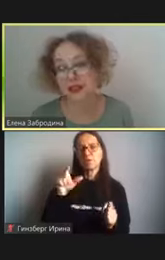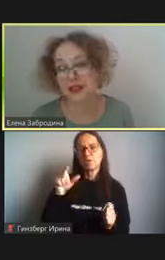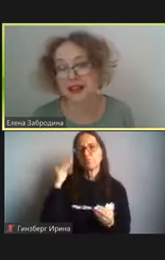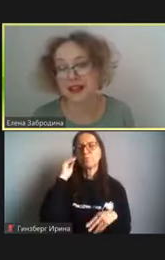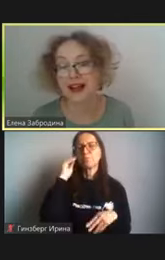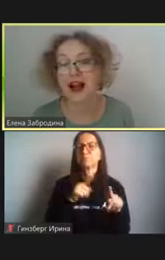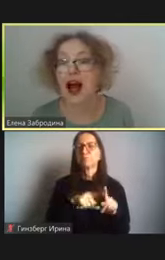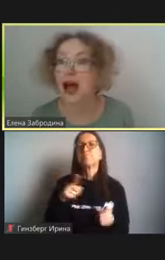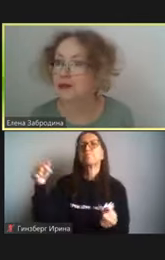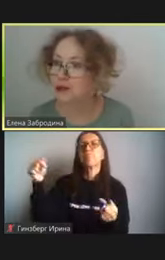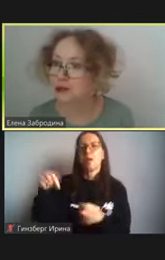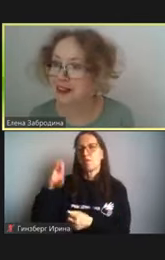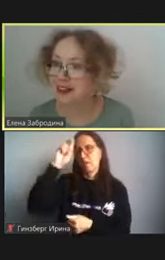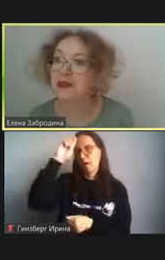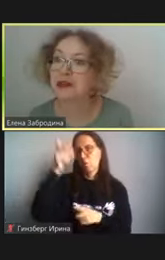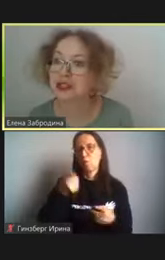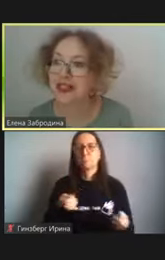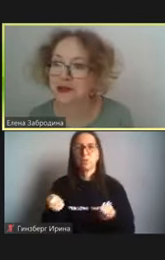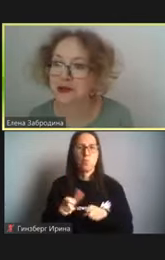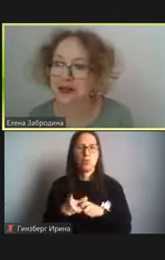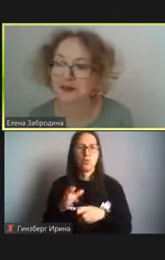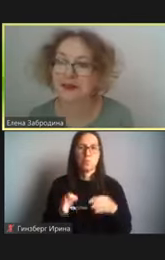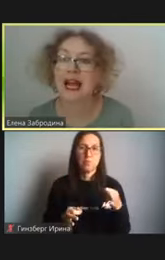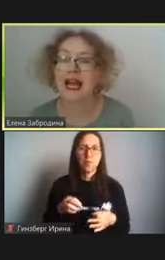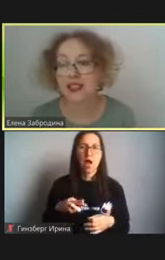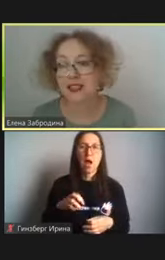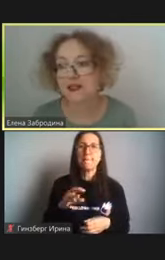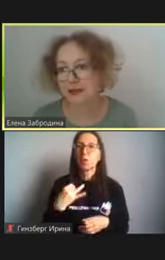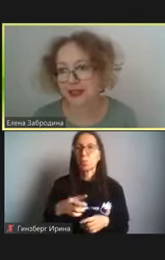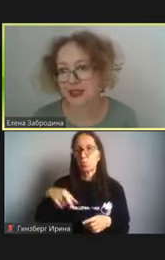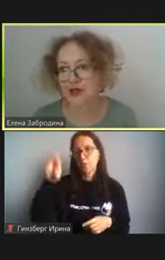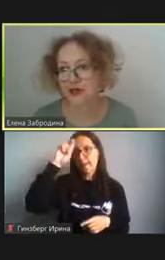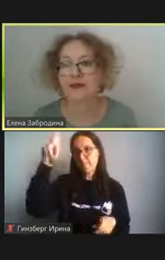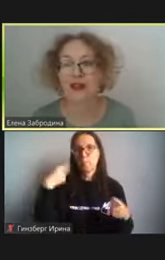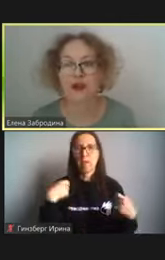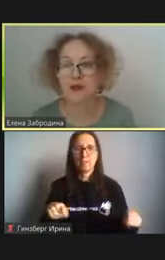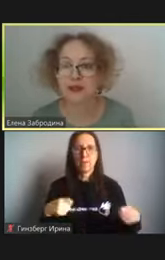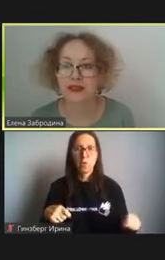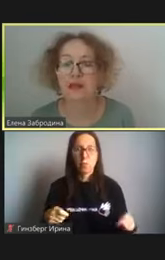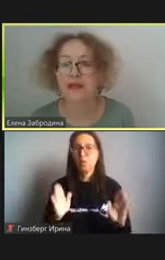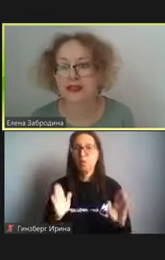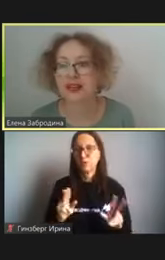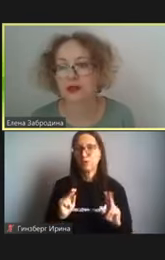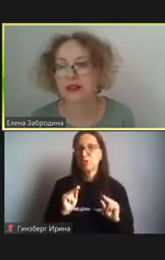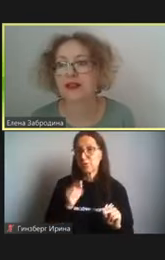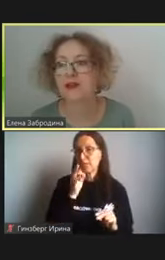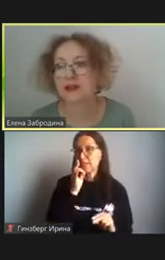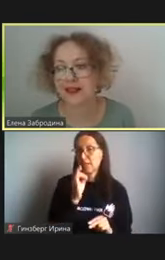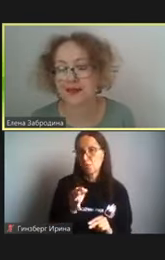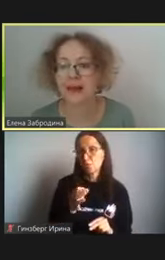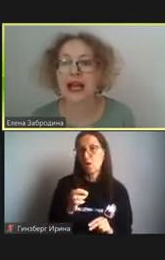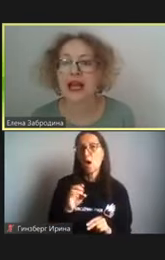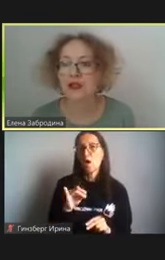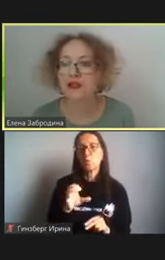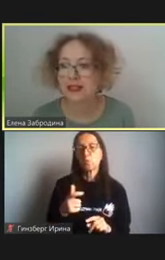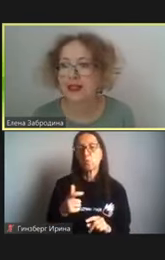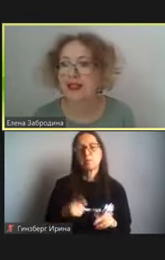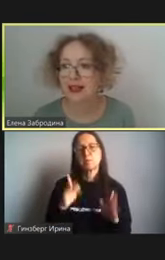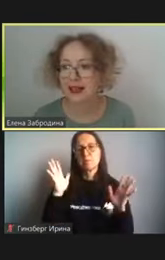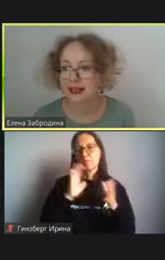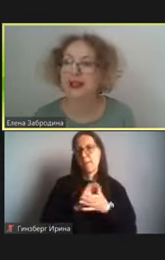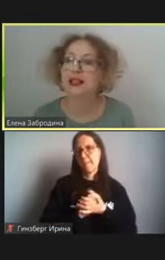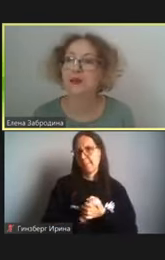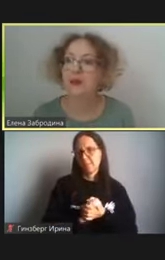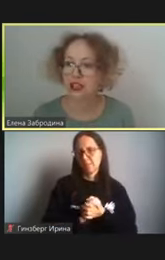на ее стороне. А Меркурий – бог торговли. Честно вам скажу, Рубенс был сторонником мира, и он